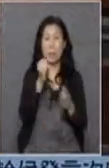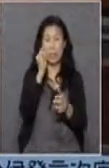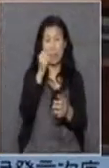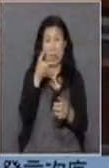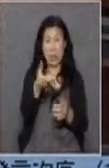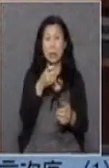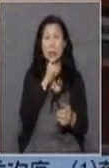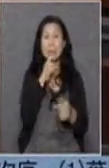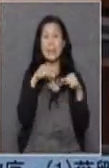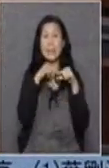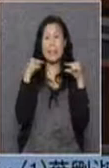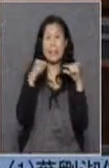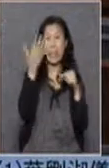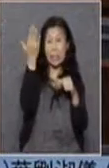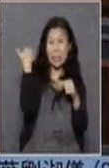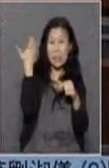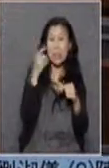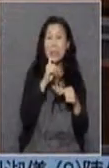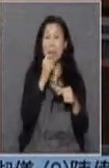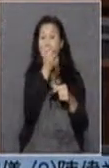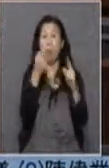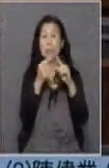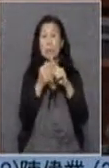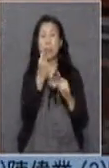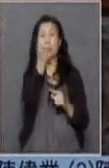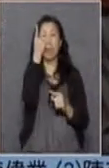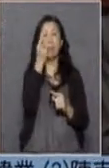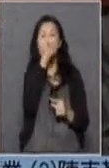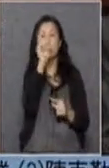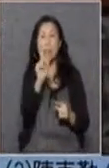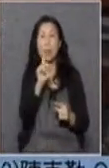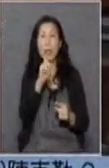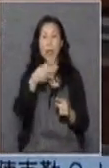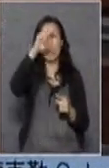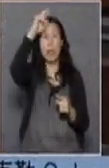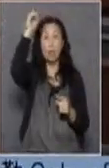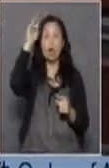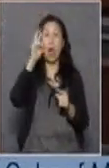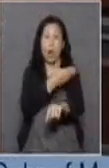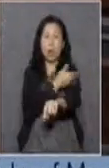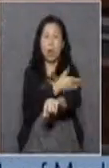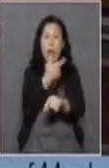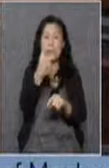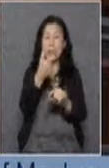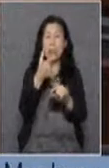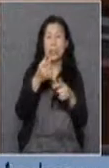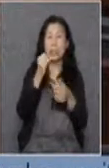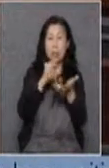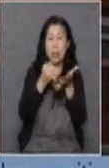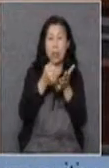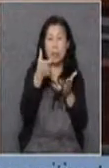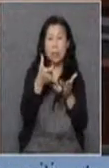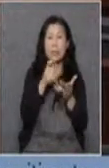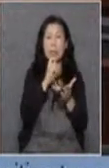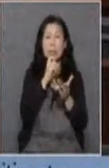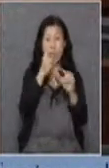曾蔭權嘅年代咧。好多人都覺得是莫名其妙，點解要徵收呢400蚊？點解仲要向呢個中